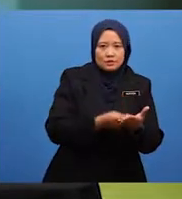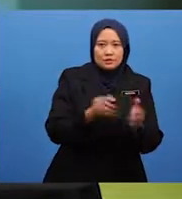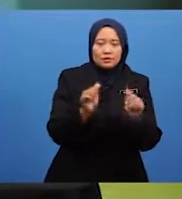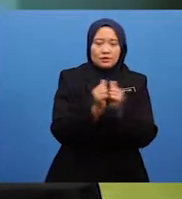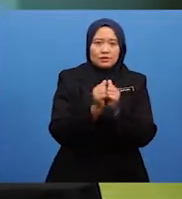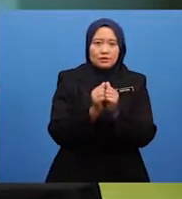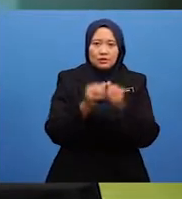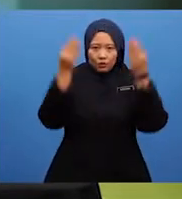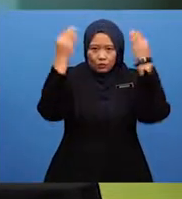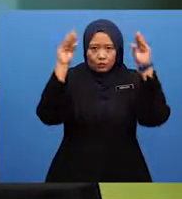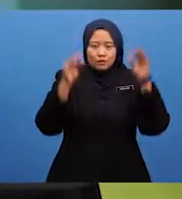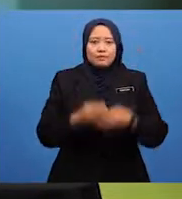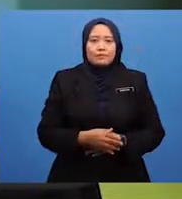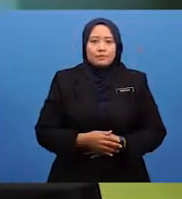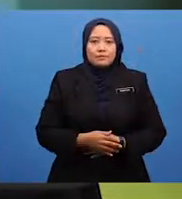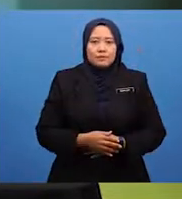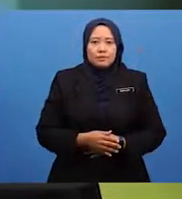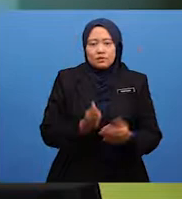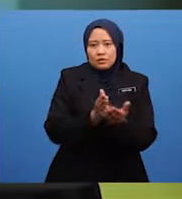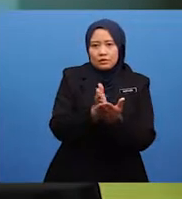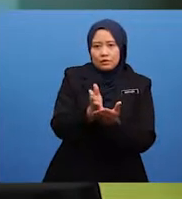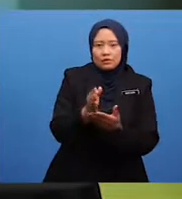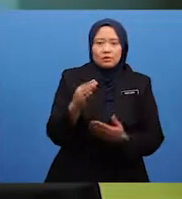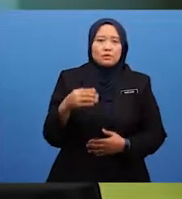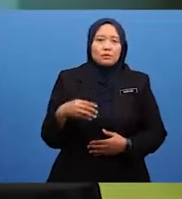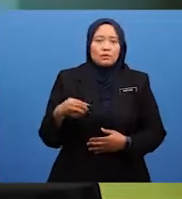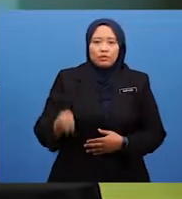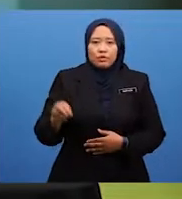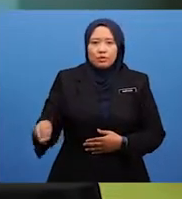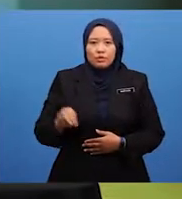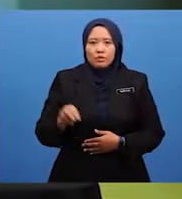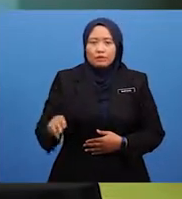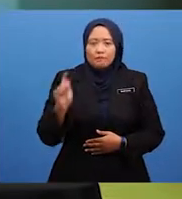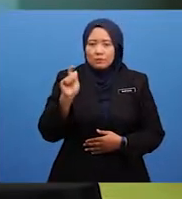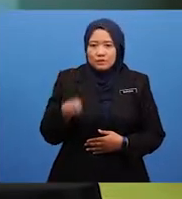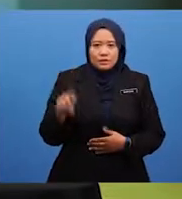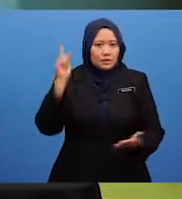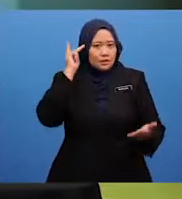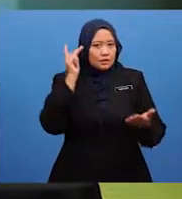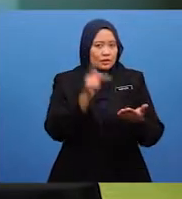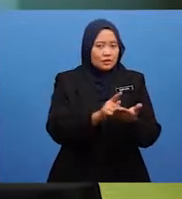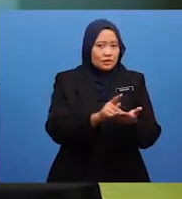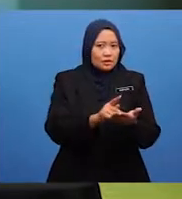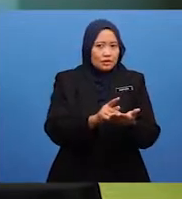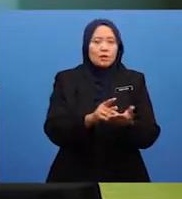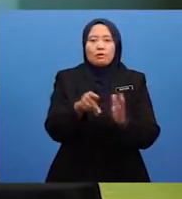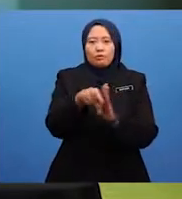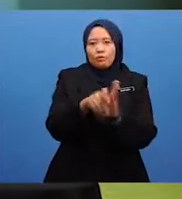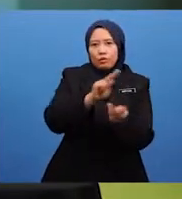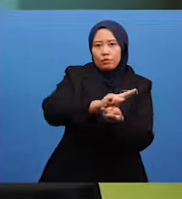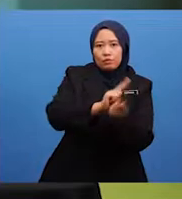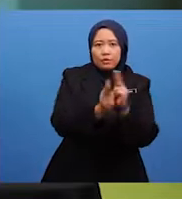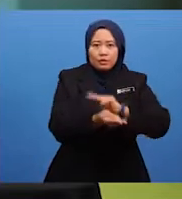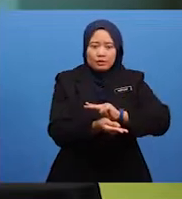Seterusnya, murid-murid, cikgu mahu kamu kenal pasti perubahan yang berlaku pada objek apabila